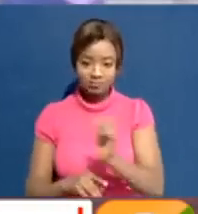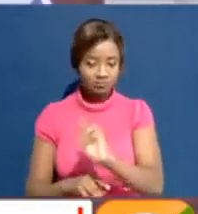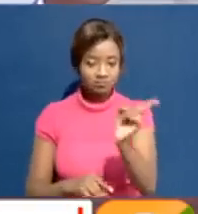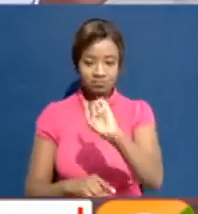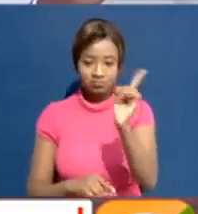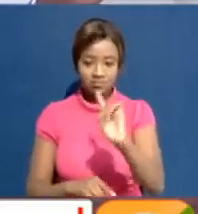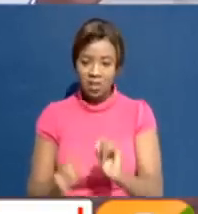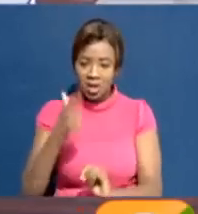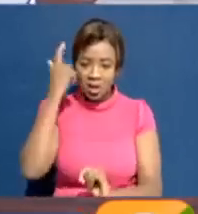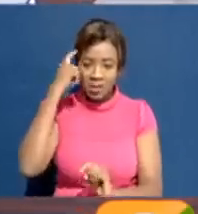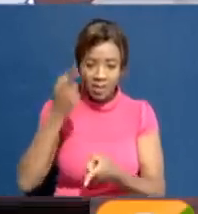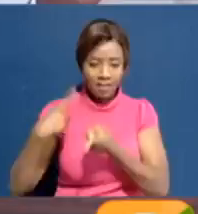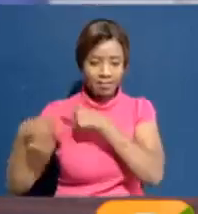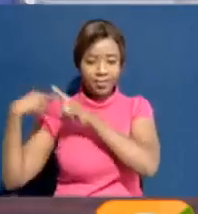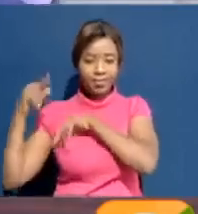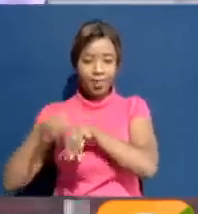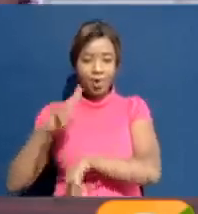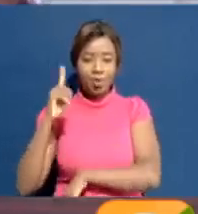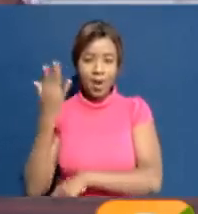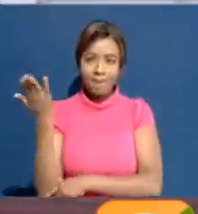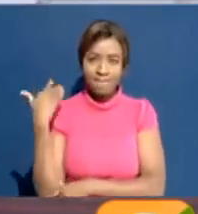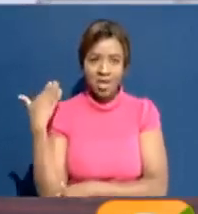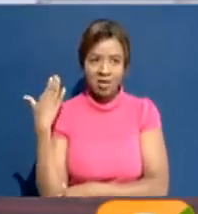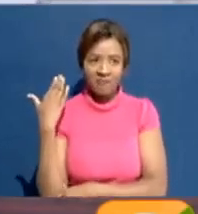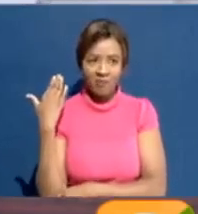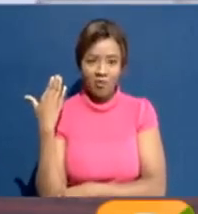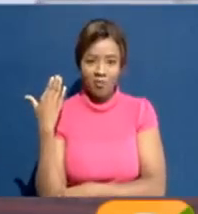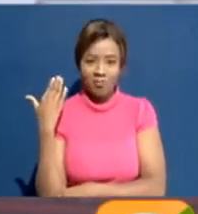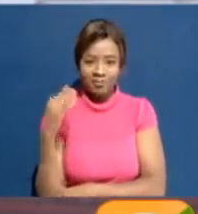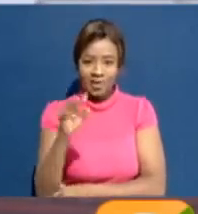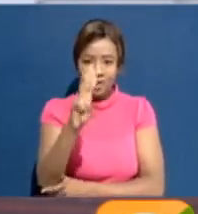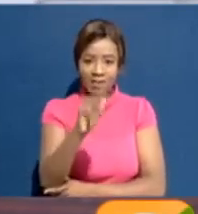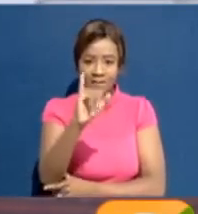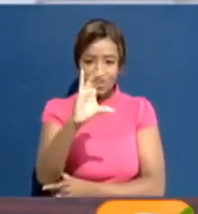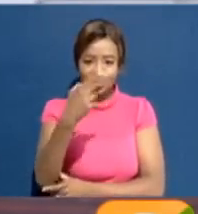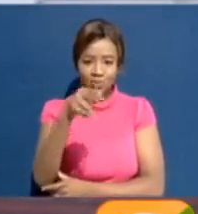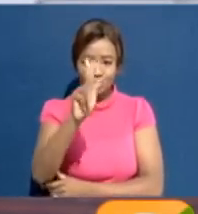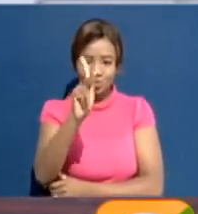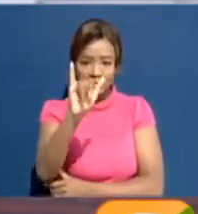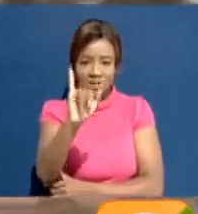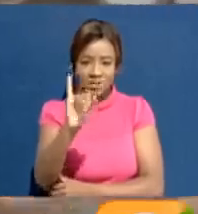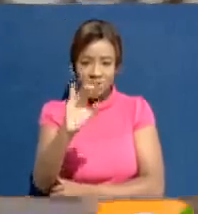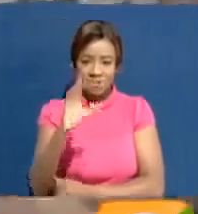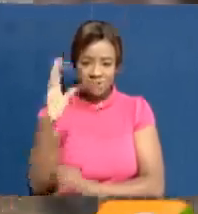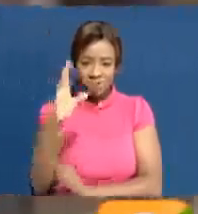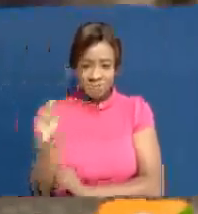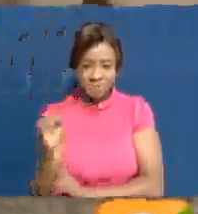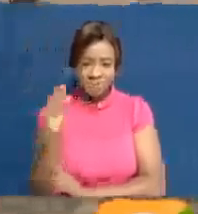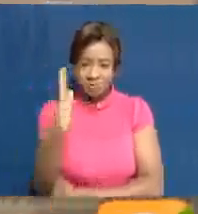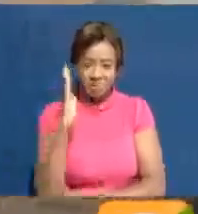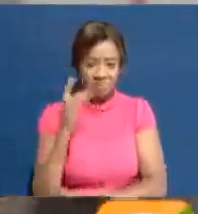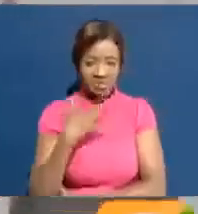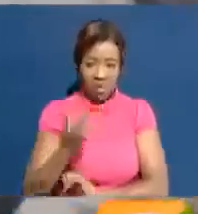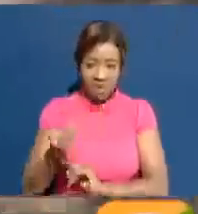siku ile mwenda zake waziri Michuki alikuwa waziri wa usalama wa nchi. Kundi la